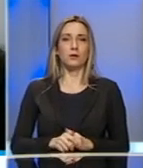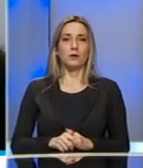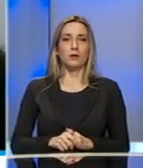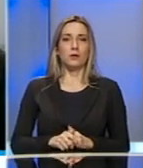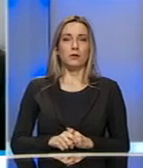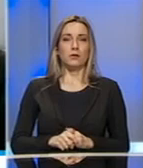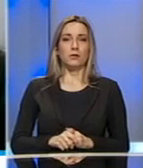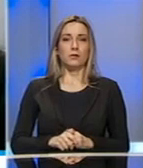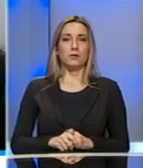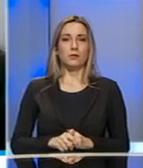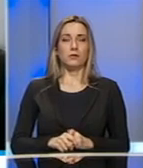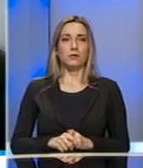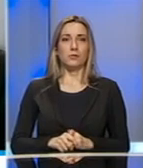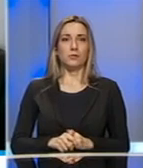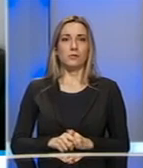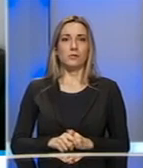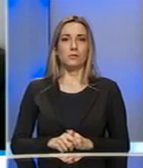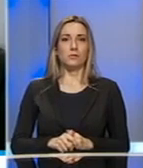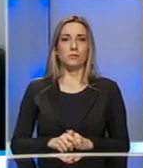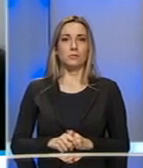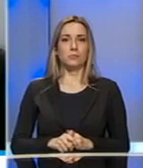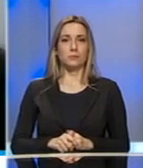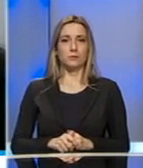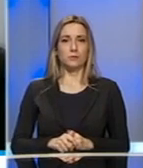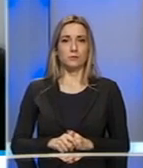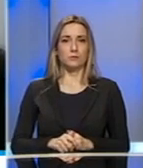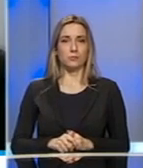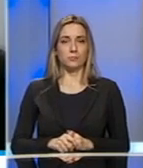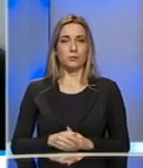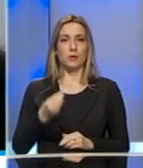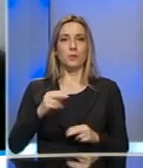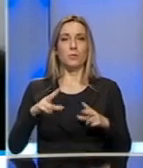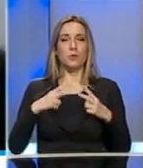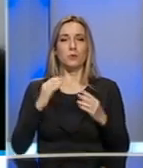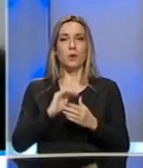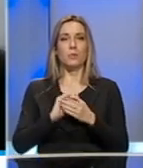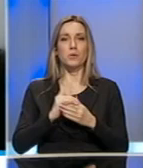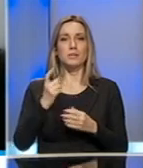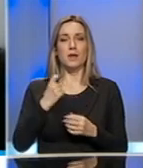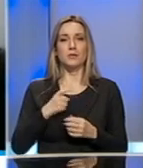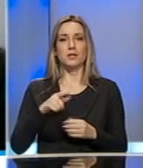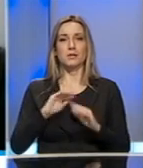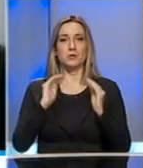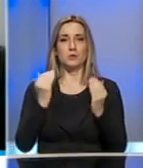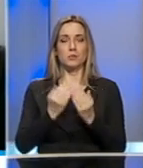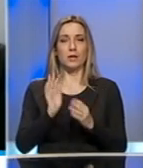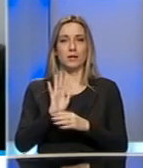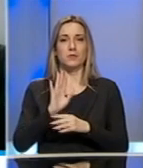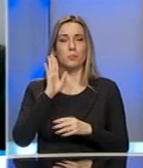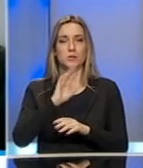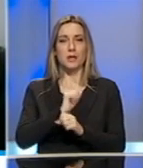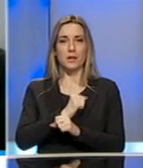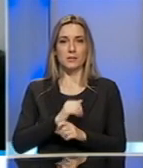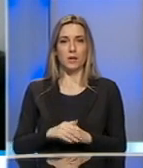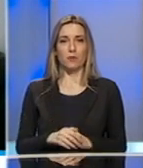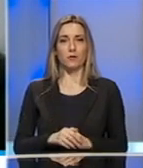Da li se čujemo, Aida? Da, čujem vas, dobro jutro. Pozdrav iz studija C televizije Bosne i